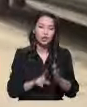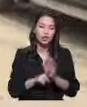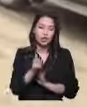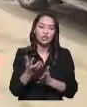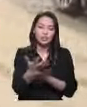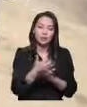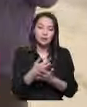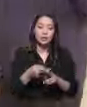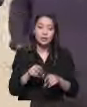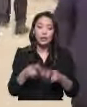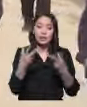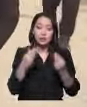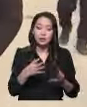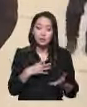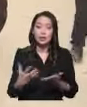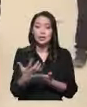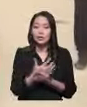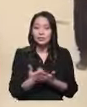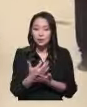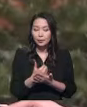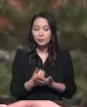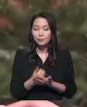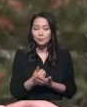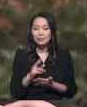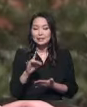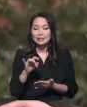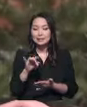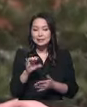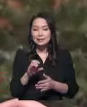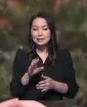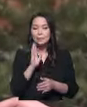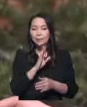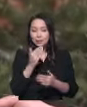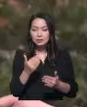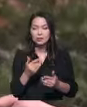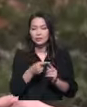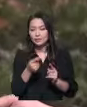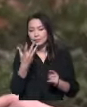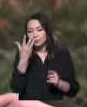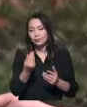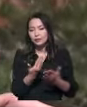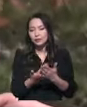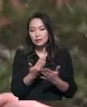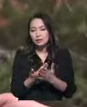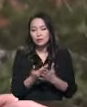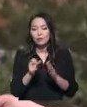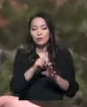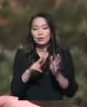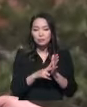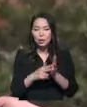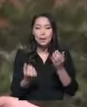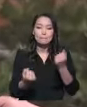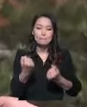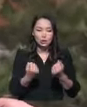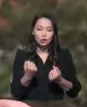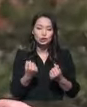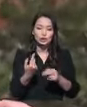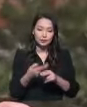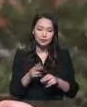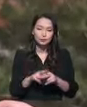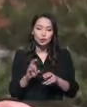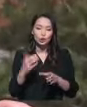же день мы собрали 3 машины. И в течение 5 дней у нас, получается, 18 машин помощи,